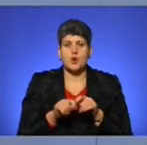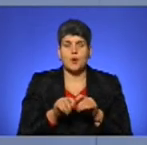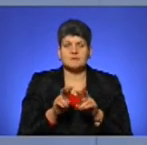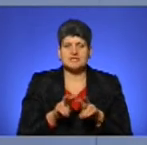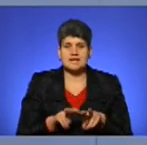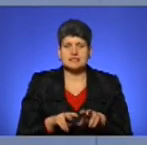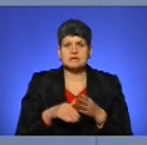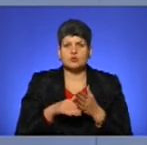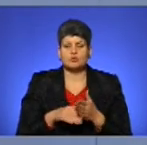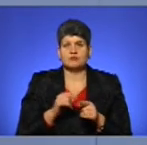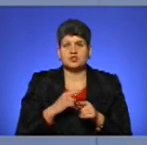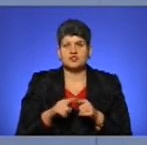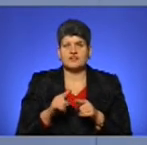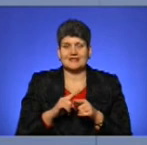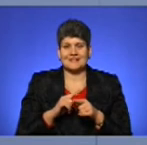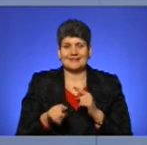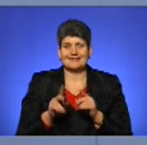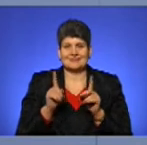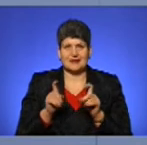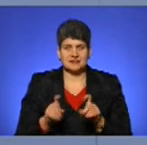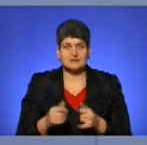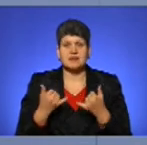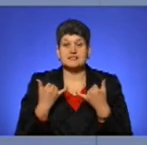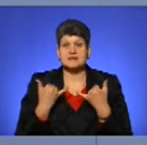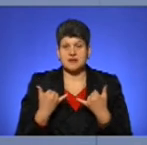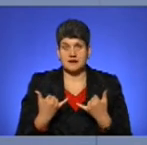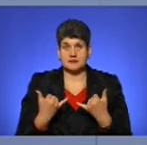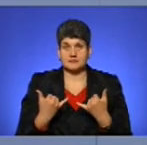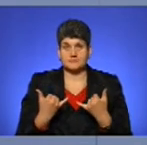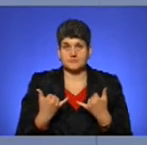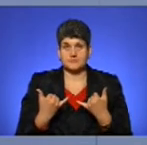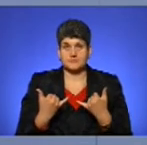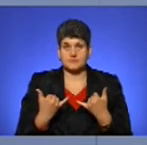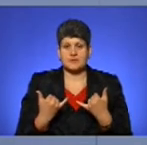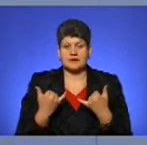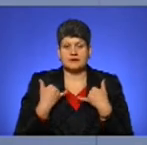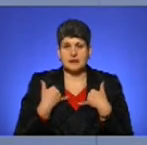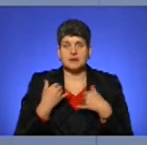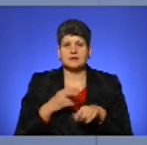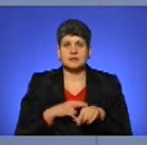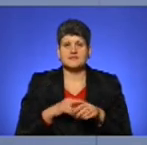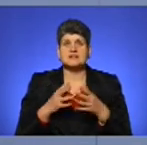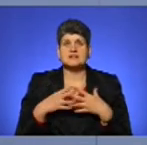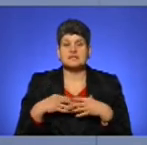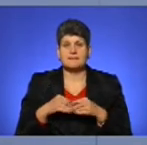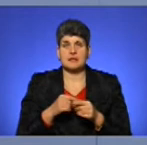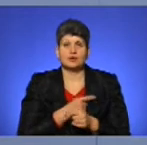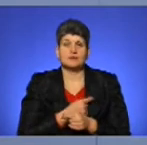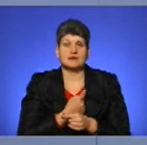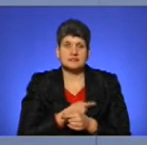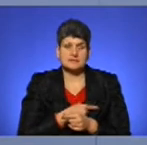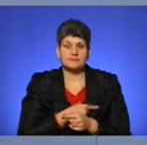допомогою швидких тестів. І зараз для лікарів сімейної медицини в